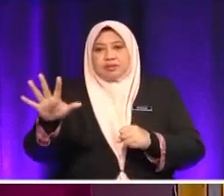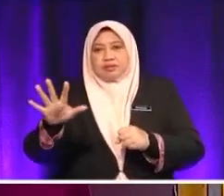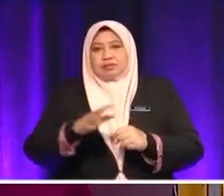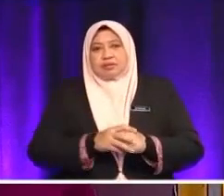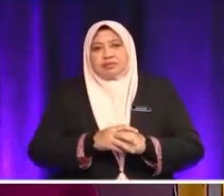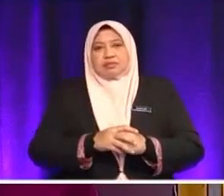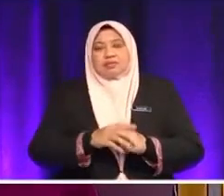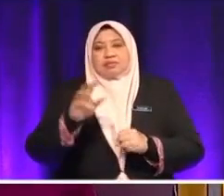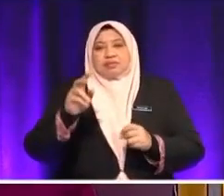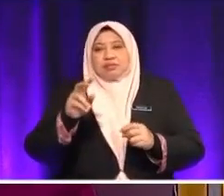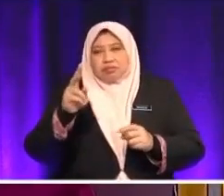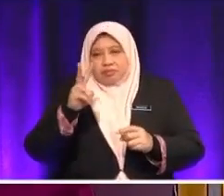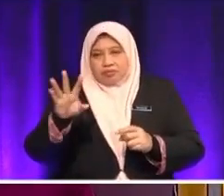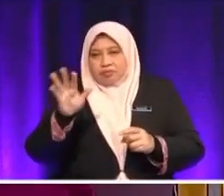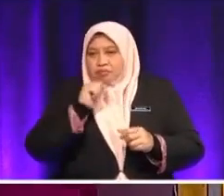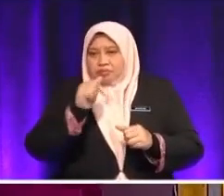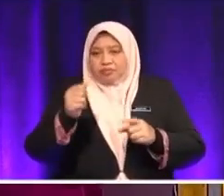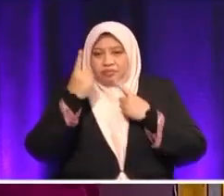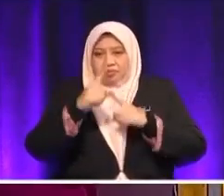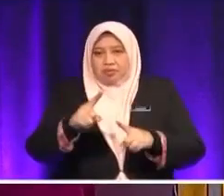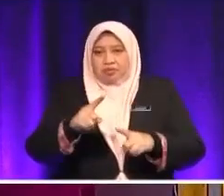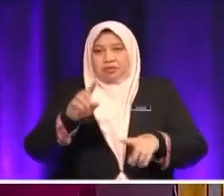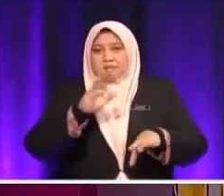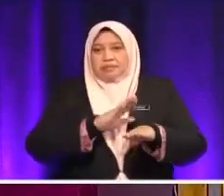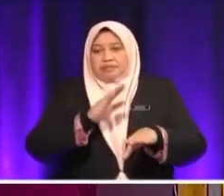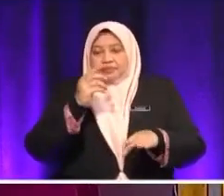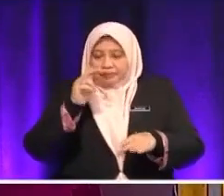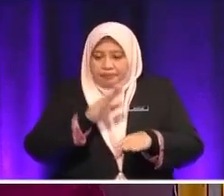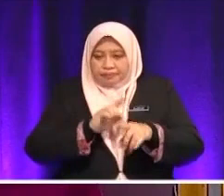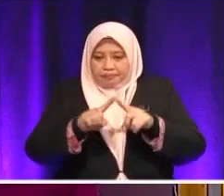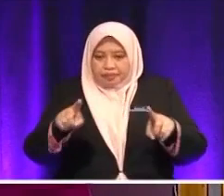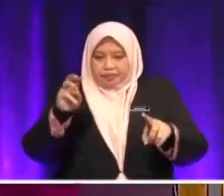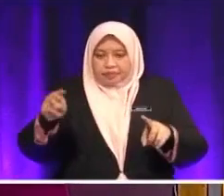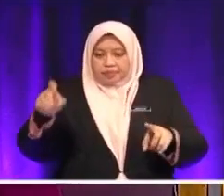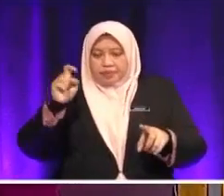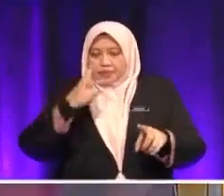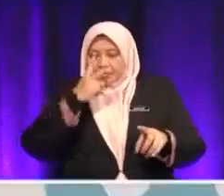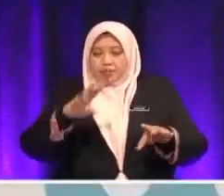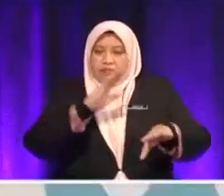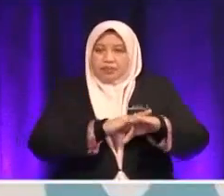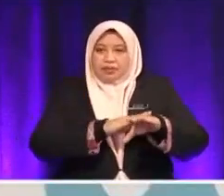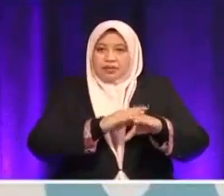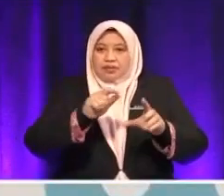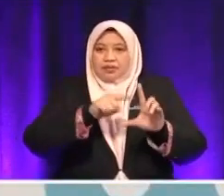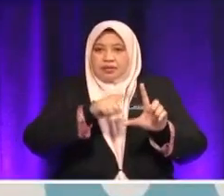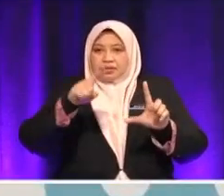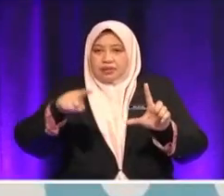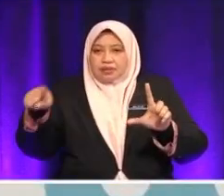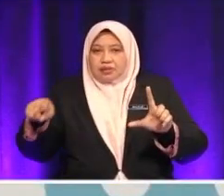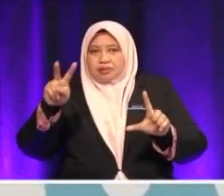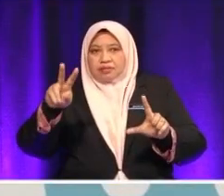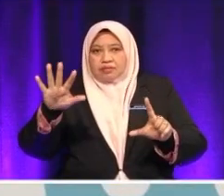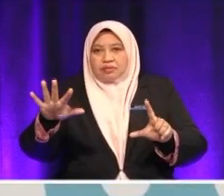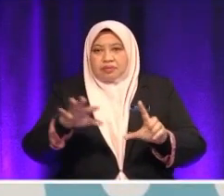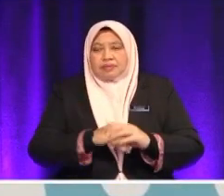25 itu adalah penanda Aras pada ground Ogi tersebut jadi 25 adalah di sini dan saya